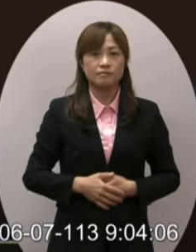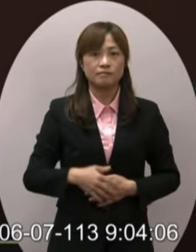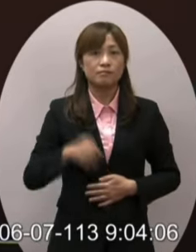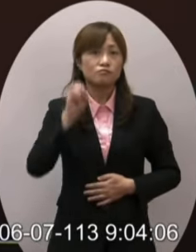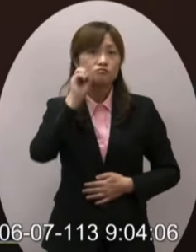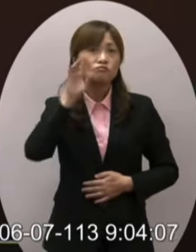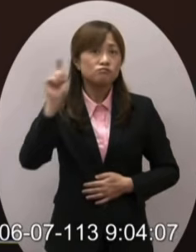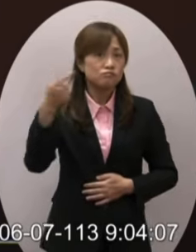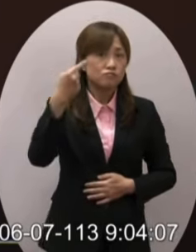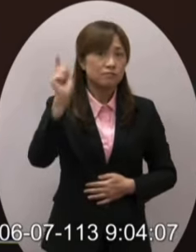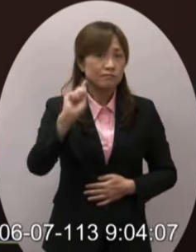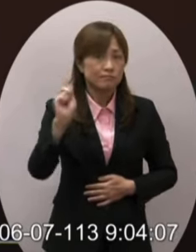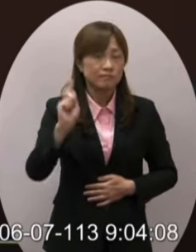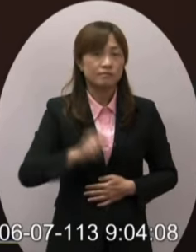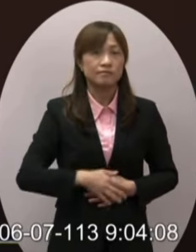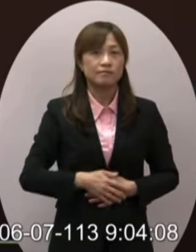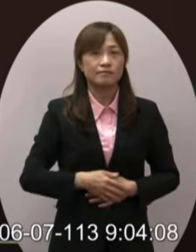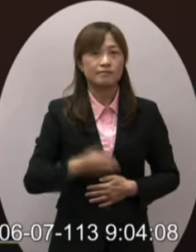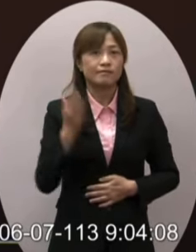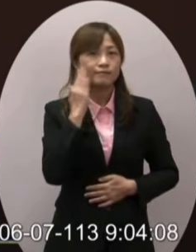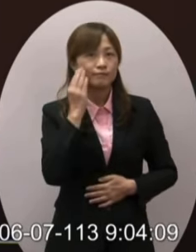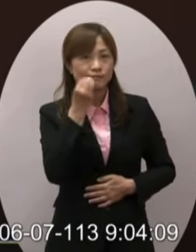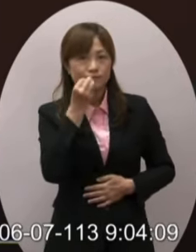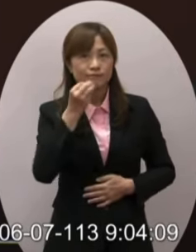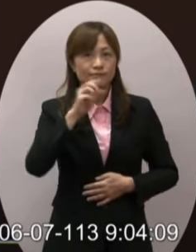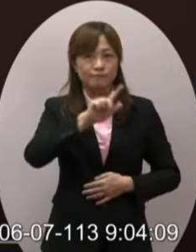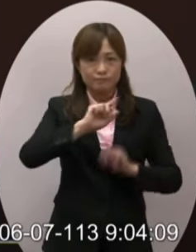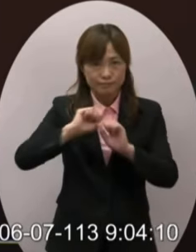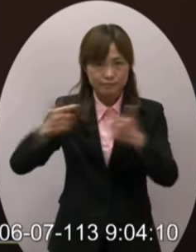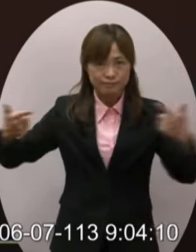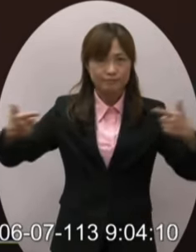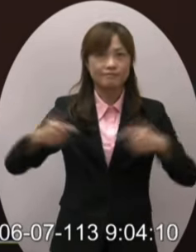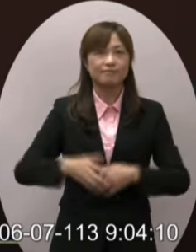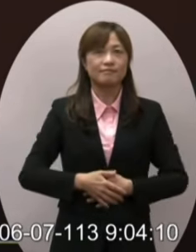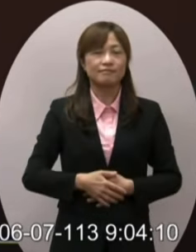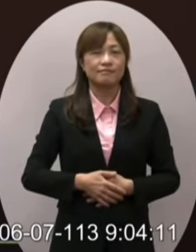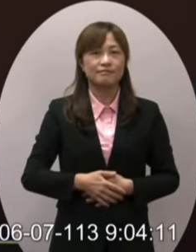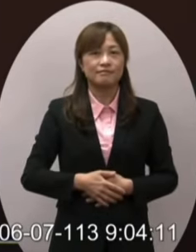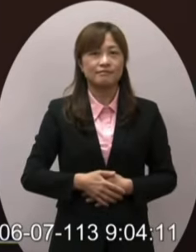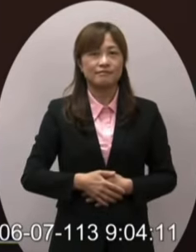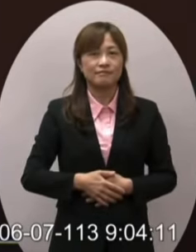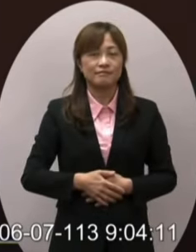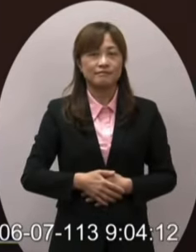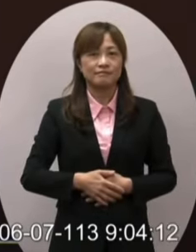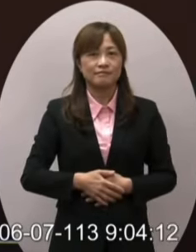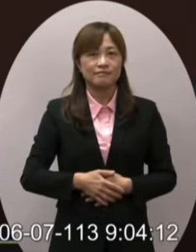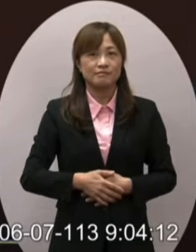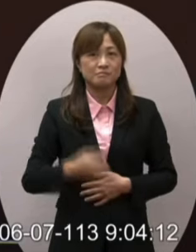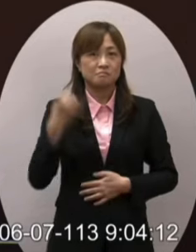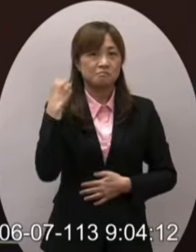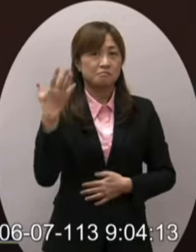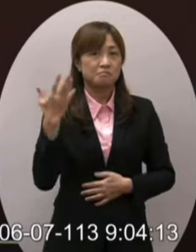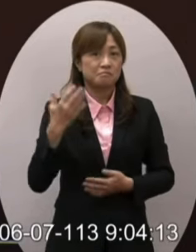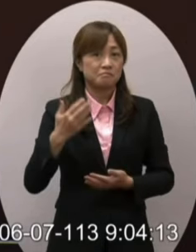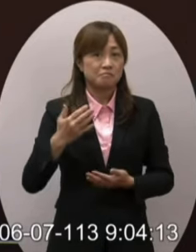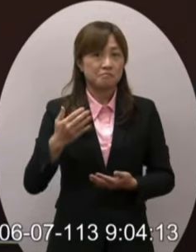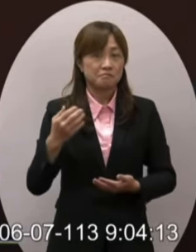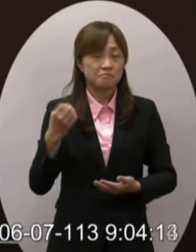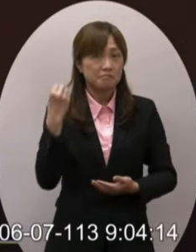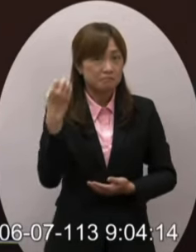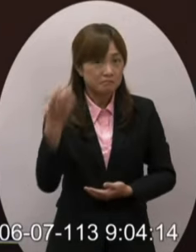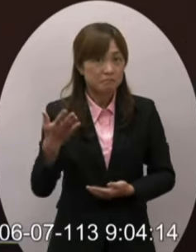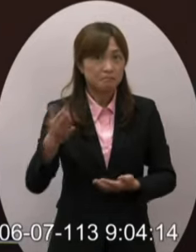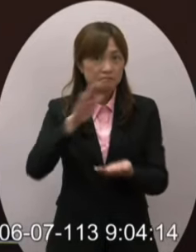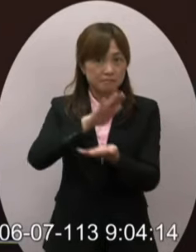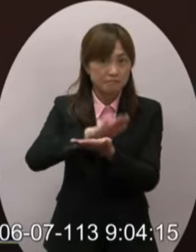就是我们的美食优势，吃当季、吃当地，我们有最新鲜的食材。云林县是台